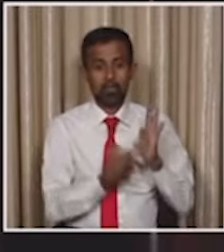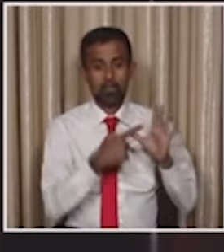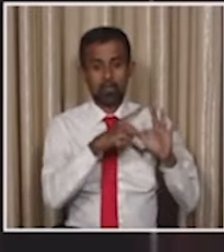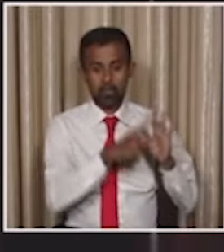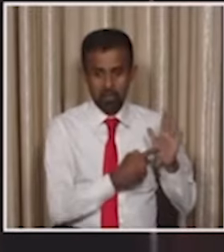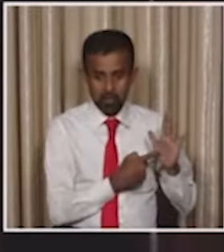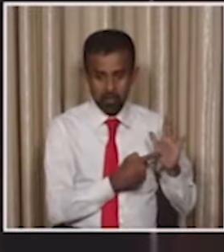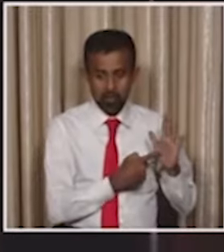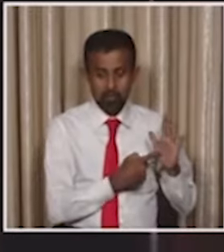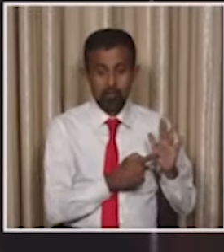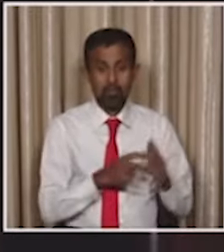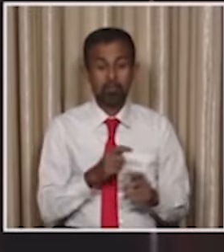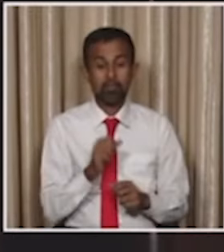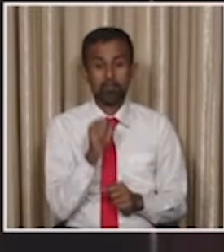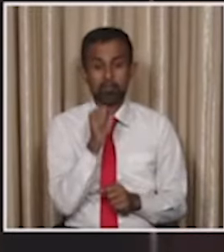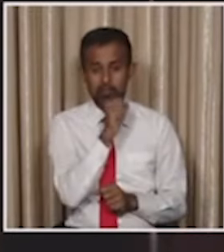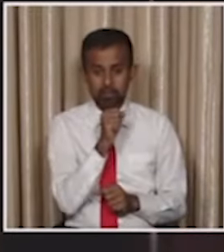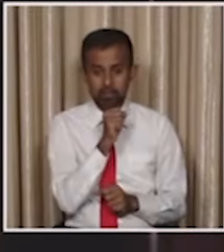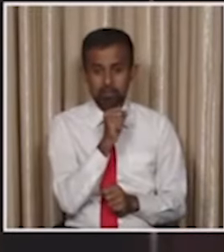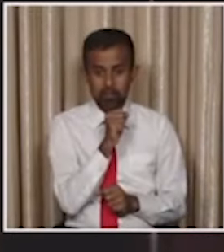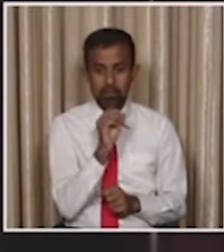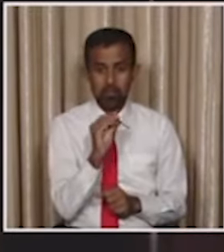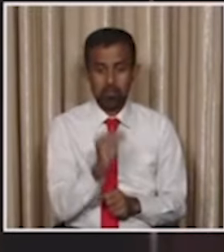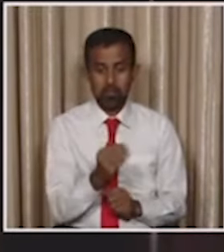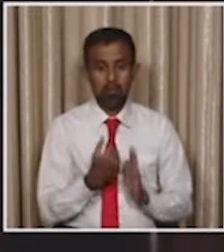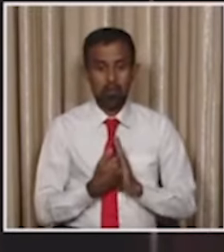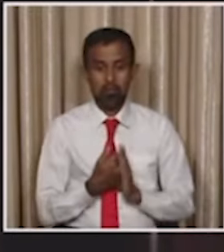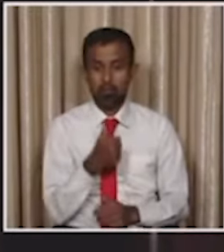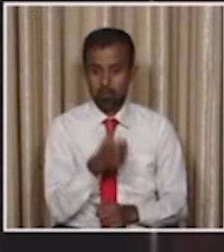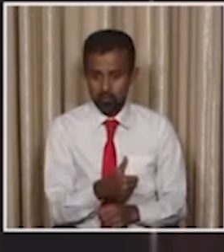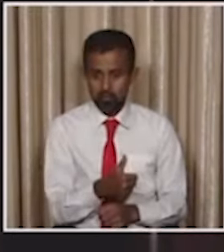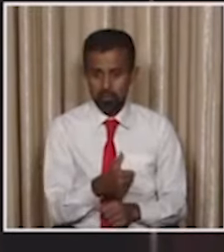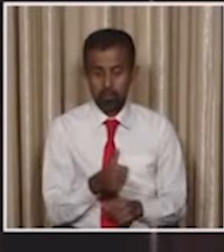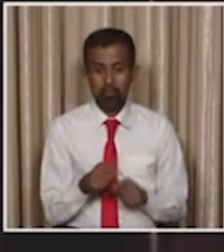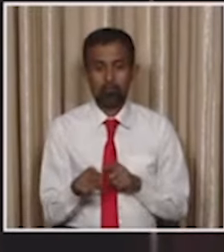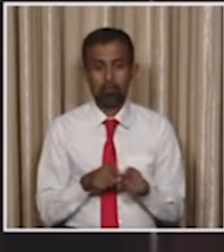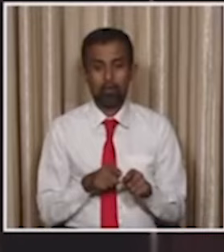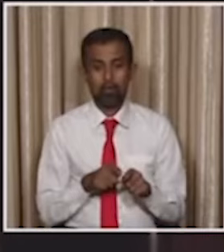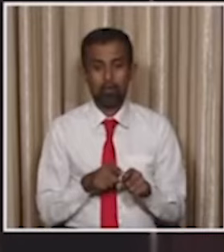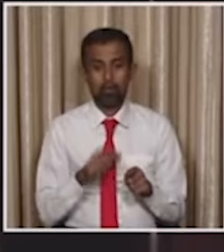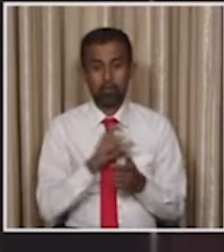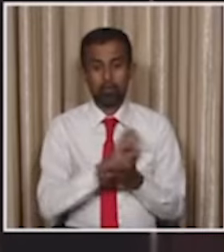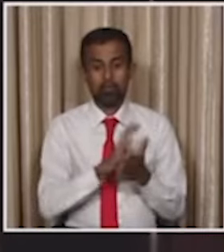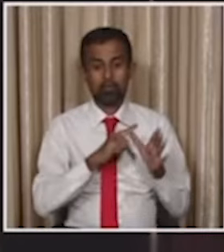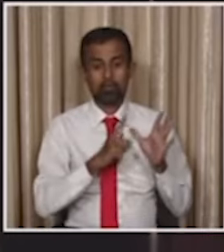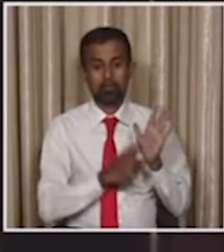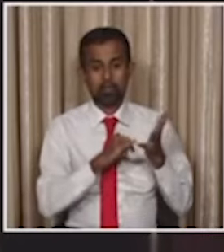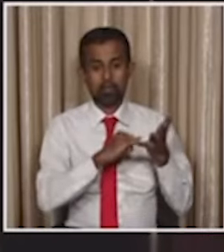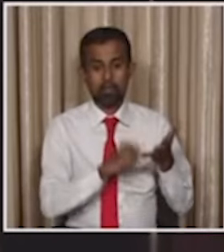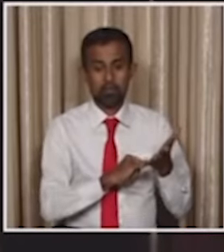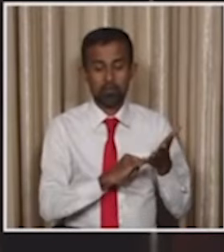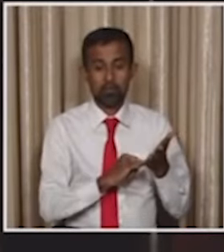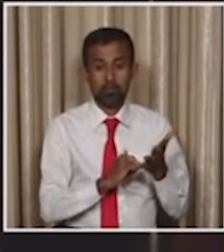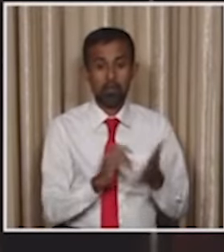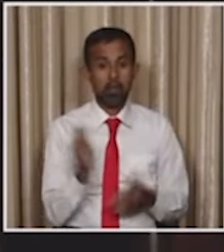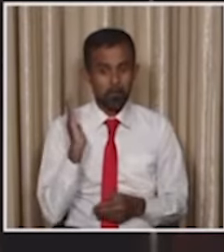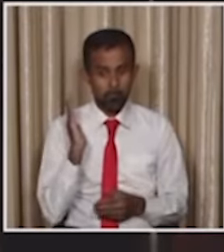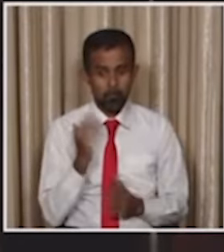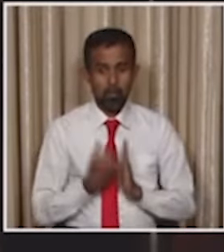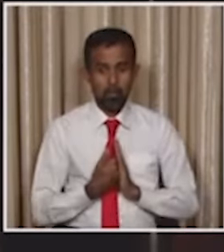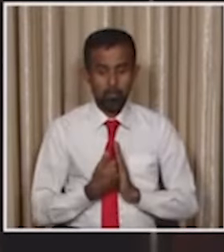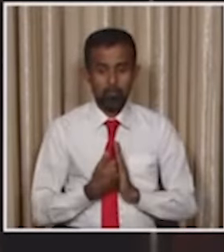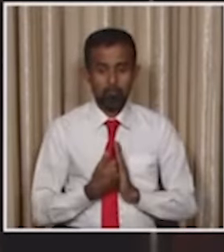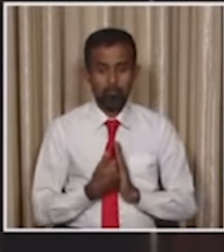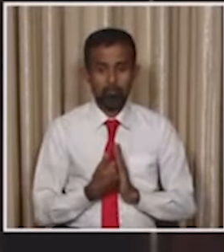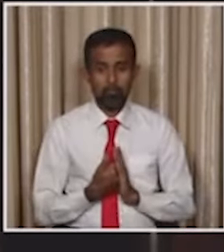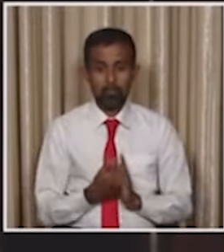අපි සංගීතය වෙනුවෙන් යමක් කරා නම් අපි ගරු කරනවා. ඒ වගේම චාල්ස් තෝමස් පියතුමාට අපි ගරු කරනවා.